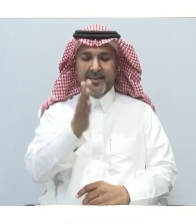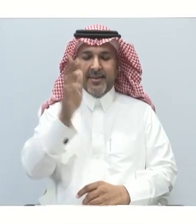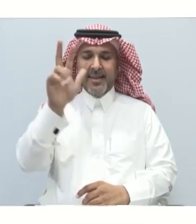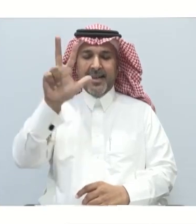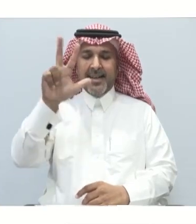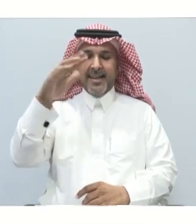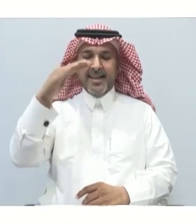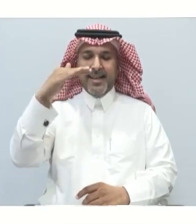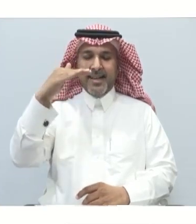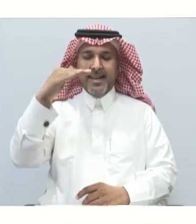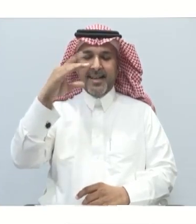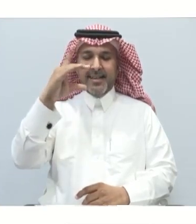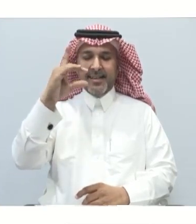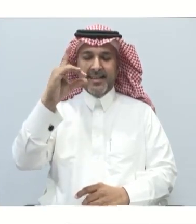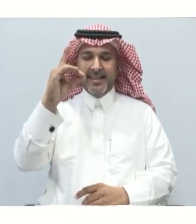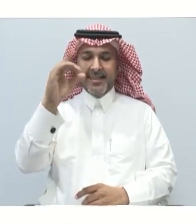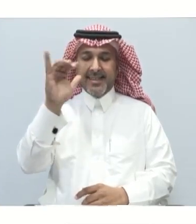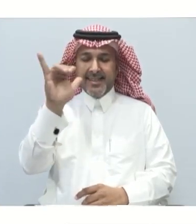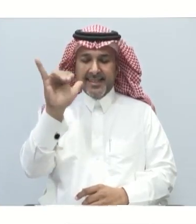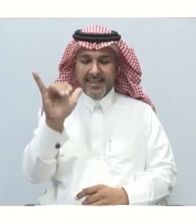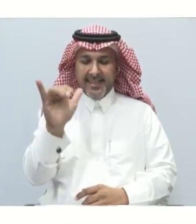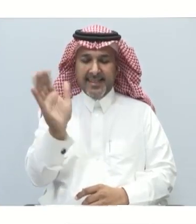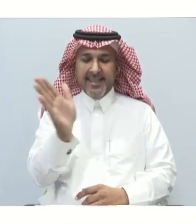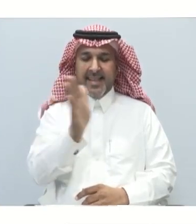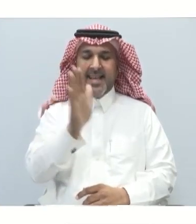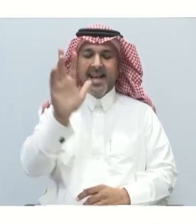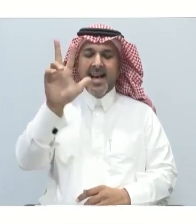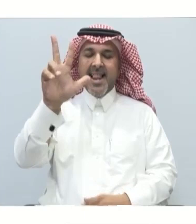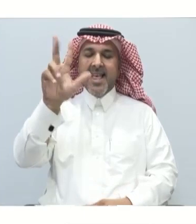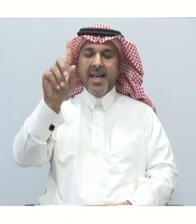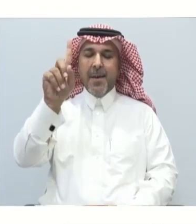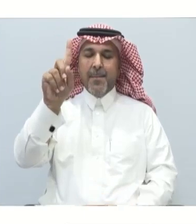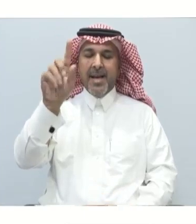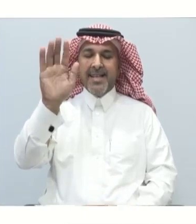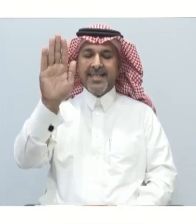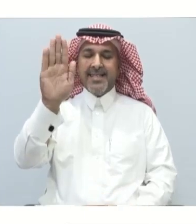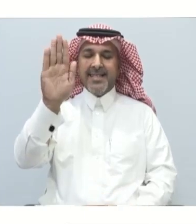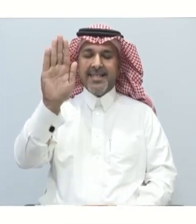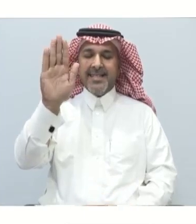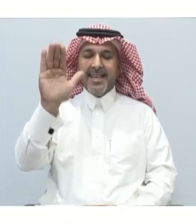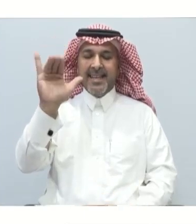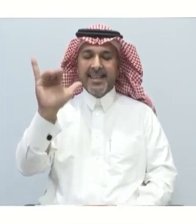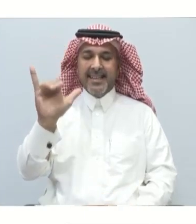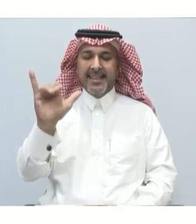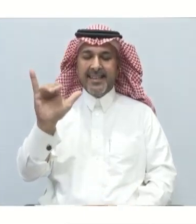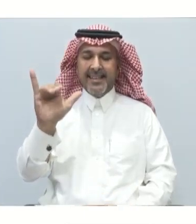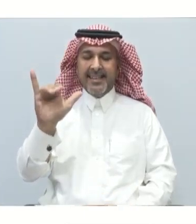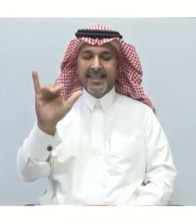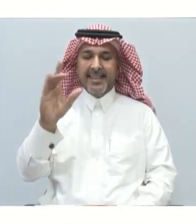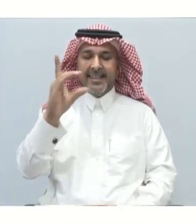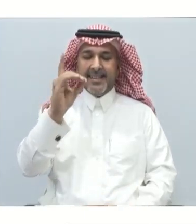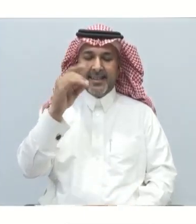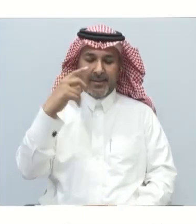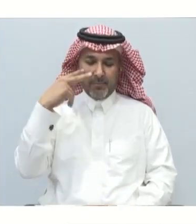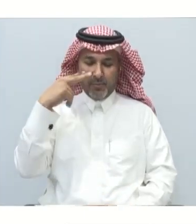واخذنا المثال الاول واتمنى ان الجميع يكون حل مى فقره تحقق من فهمك حتى اليوم راح نحلها مع بعض بس